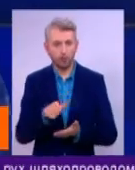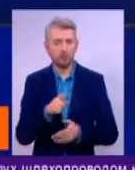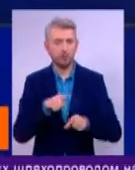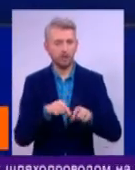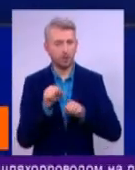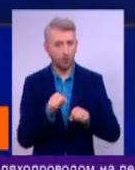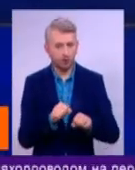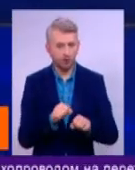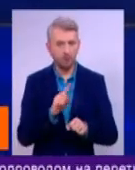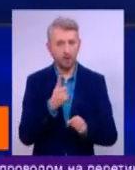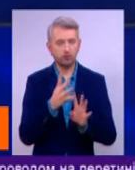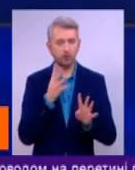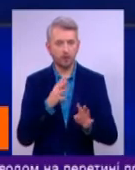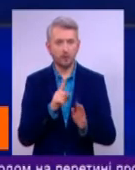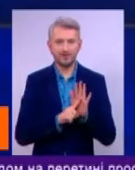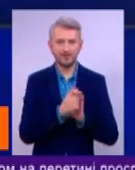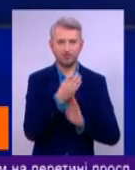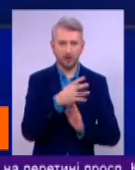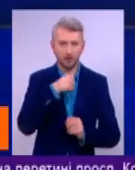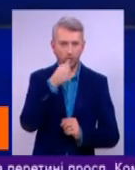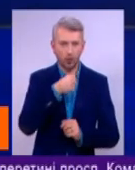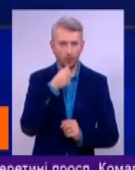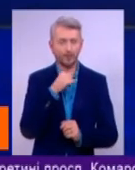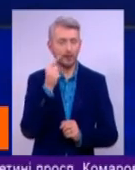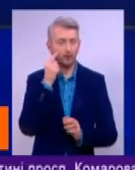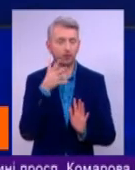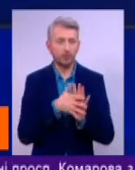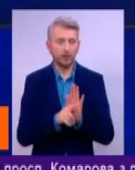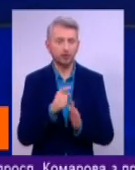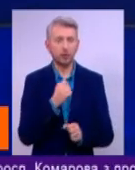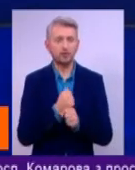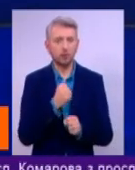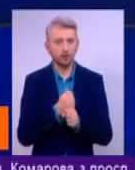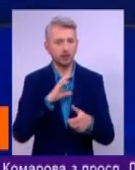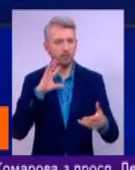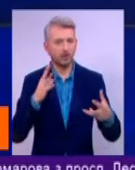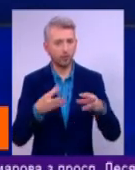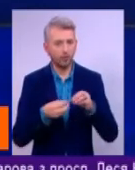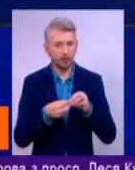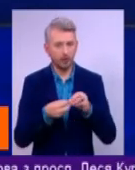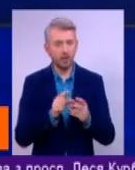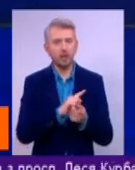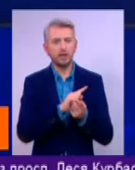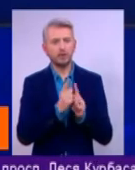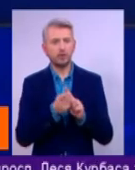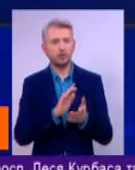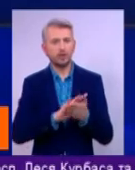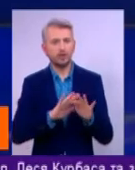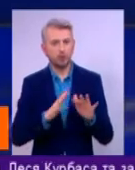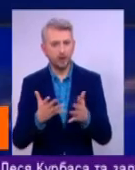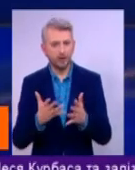чергу, з 2014 року. І тому зрозуміло, що зроблені висновки, змінюється